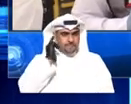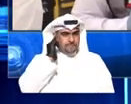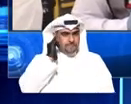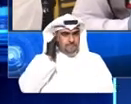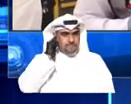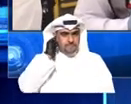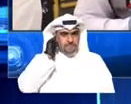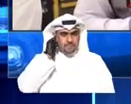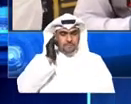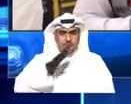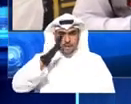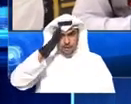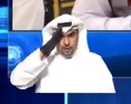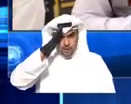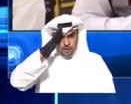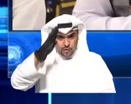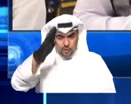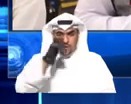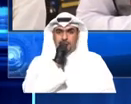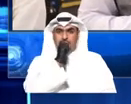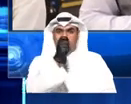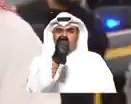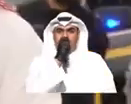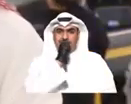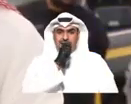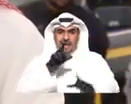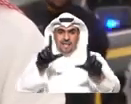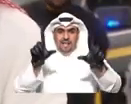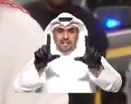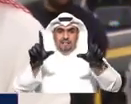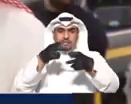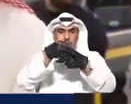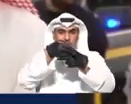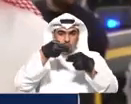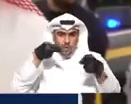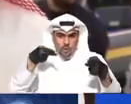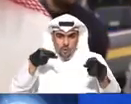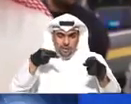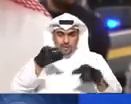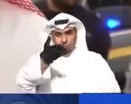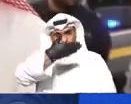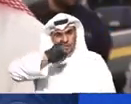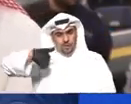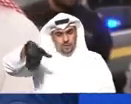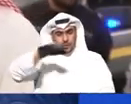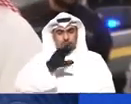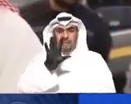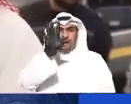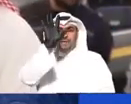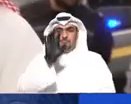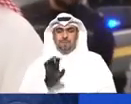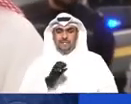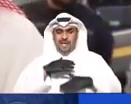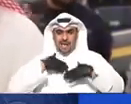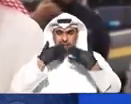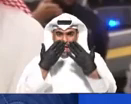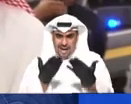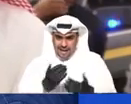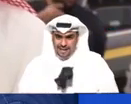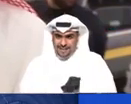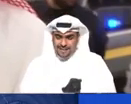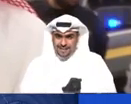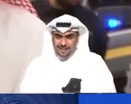شكرا للزميل حسن العجمي، مسي عليك بالخير ومسي على السادة المشاهدين. بالفعل هذه الحملة